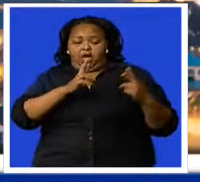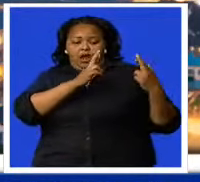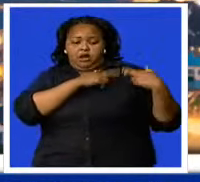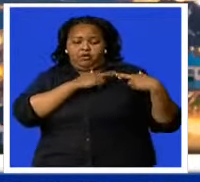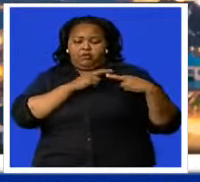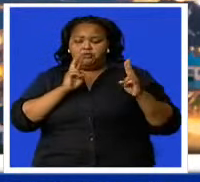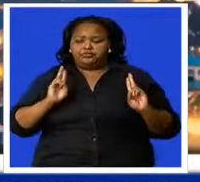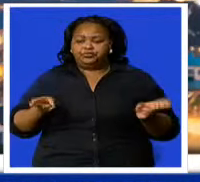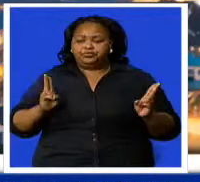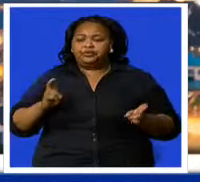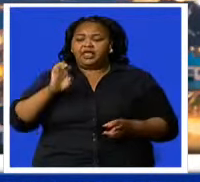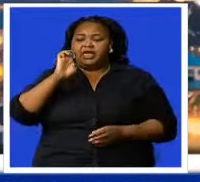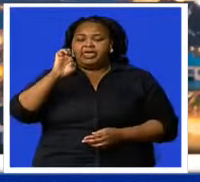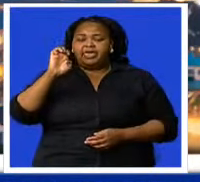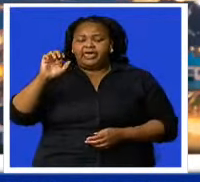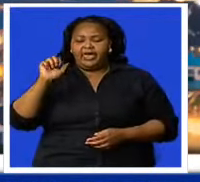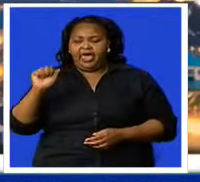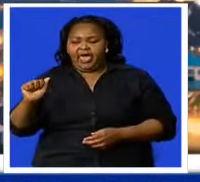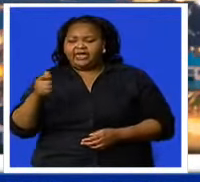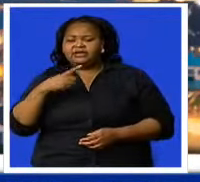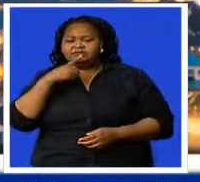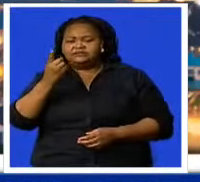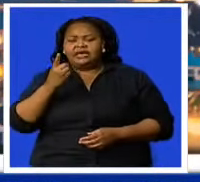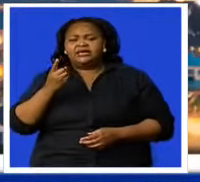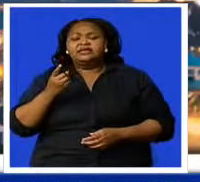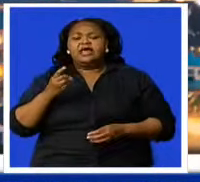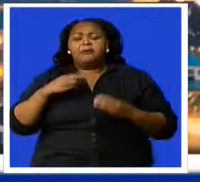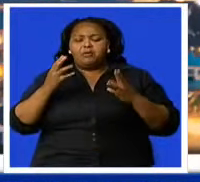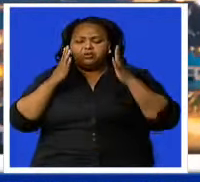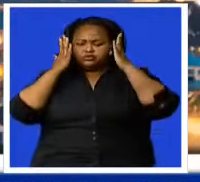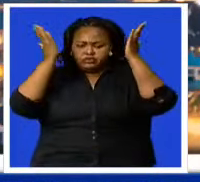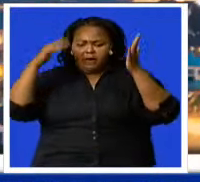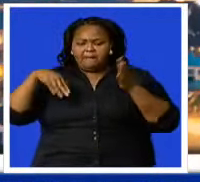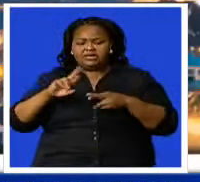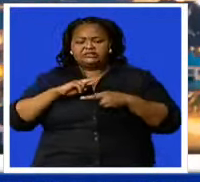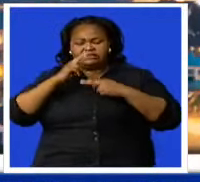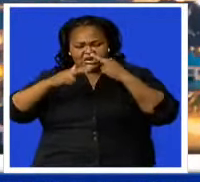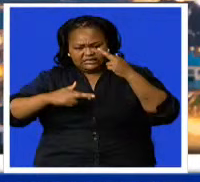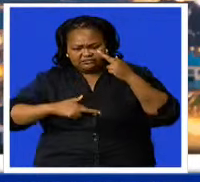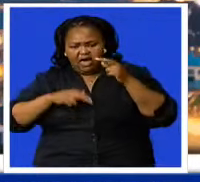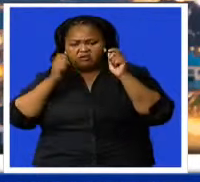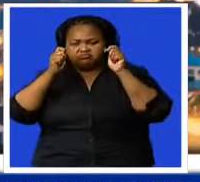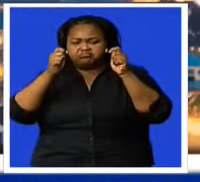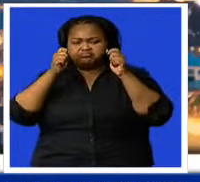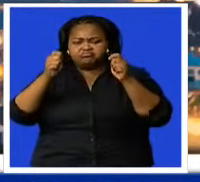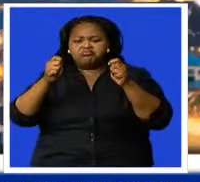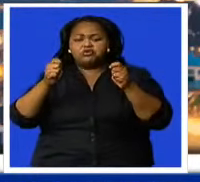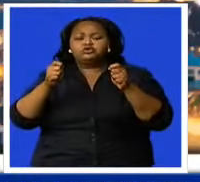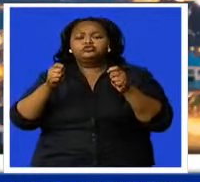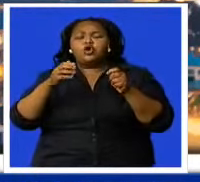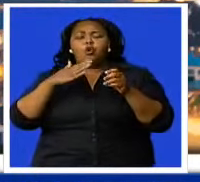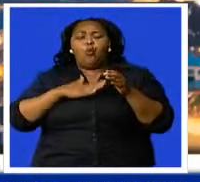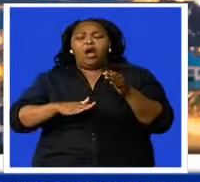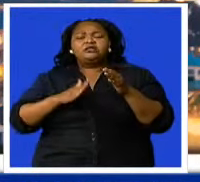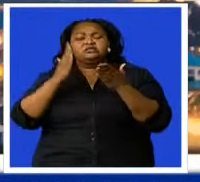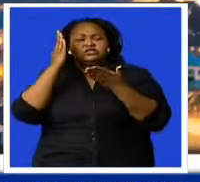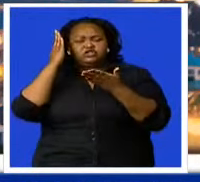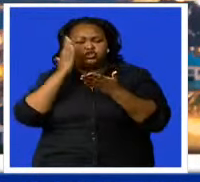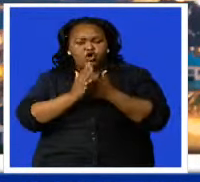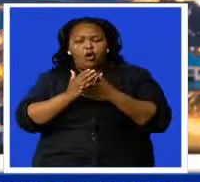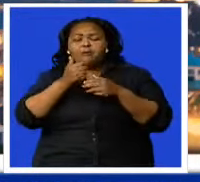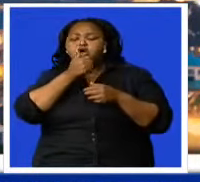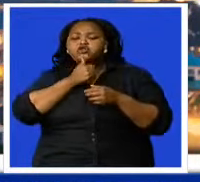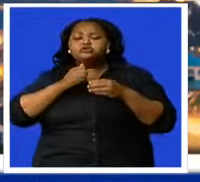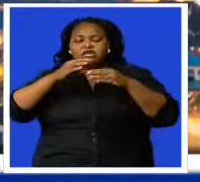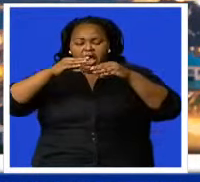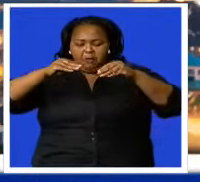Environmental Authority litsike maswada kawuhloniphe umkhankaso lohlose kucedza kusanyetiswa kwamaplastiki kude ke kuthi imvelo